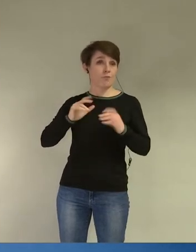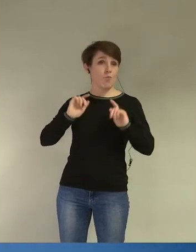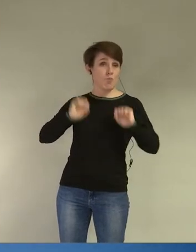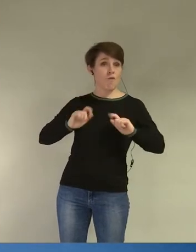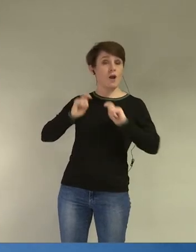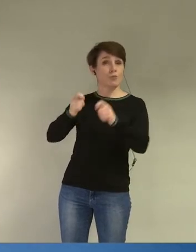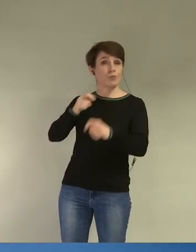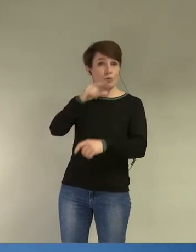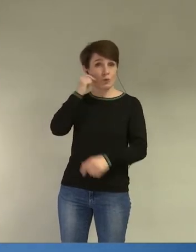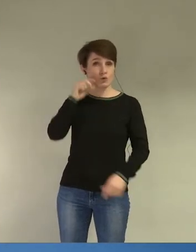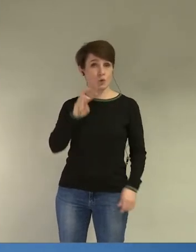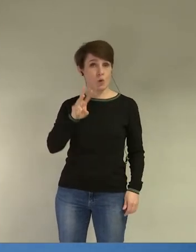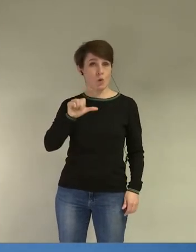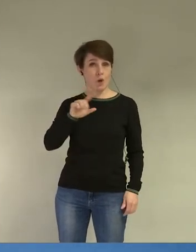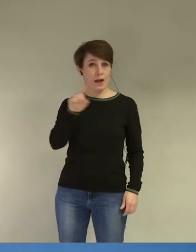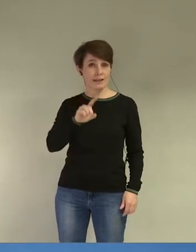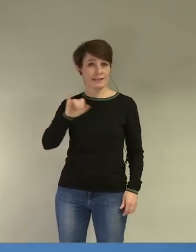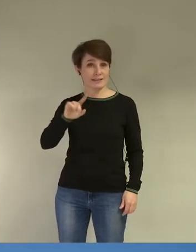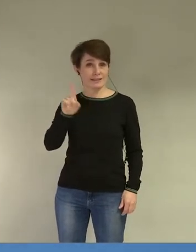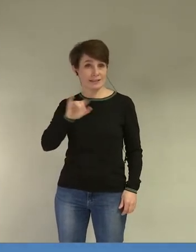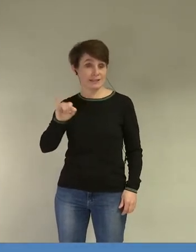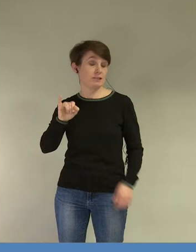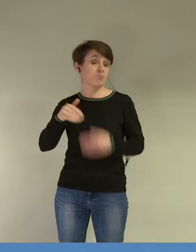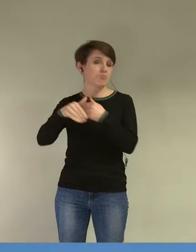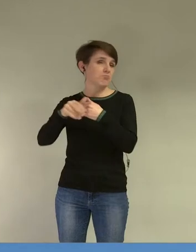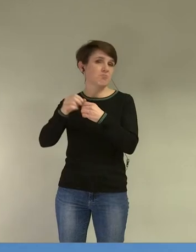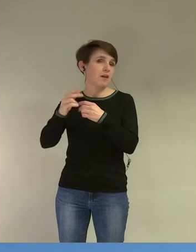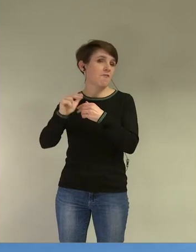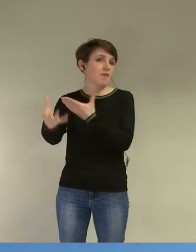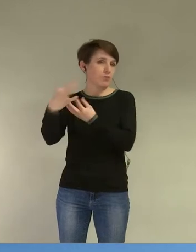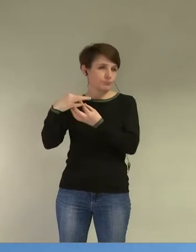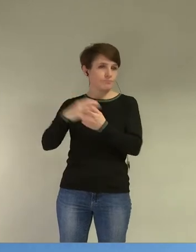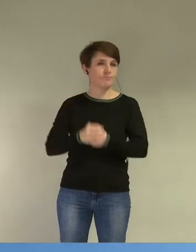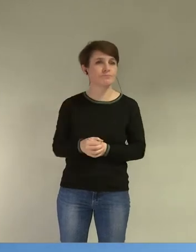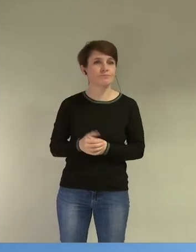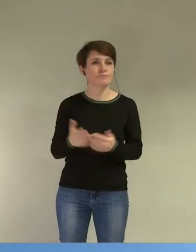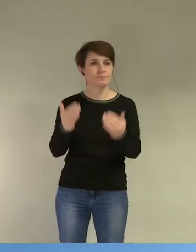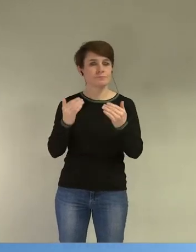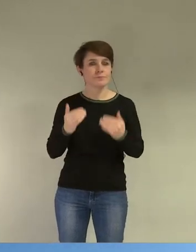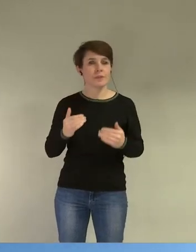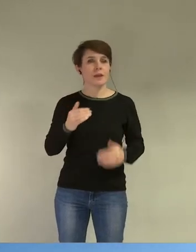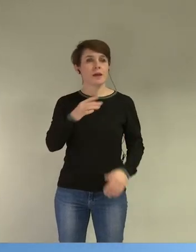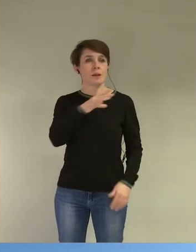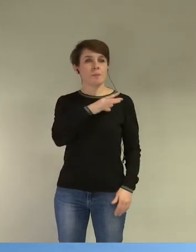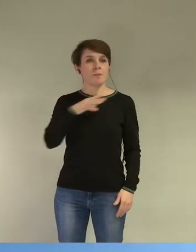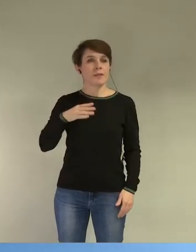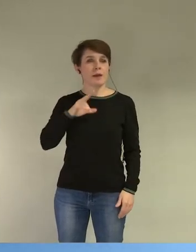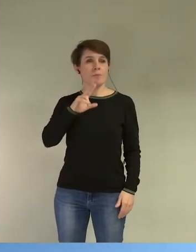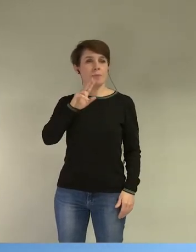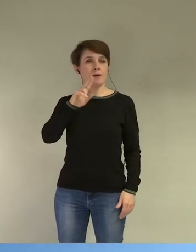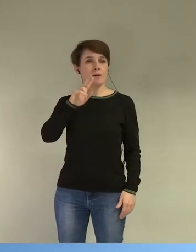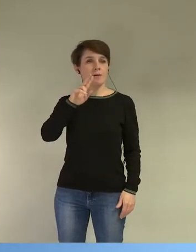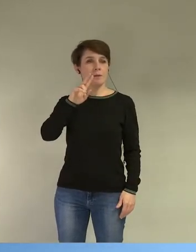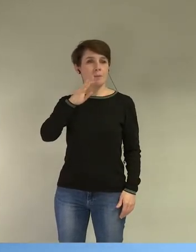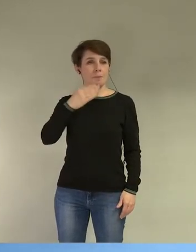monsieur classable faste monsieur pierre andré julienne sur nicolas qui adapte le pouvoir à monsieur jules guesde